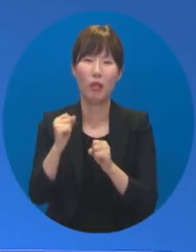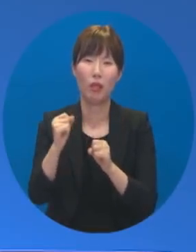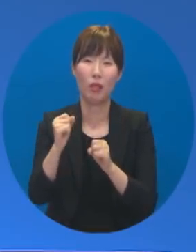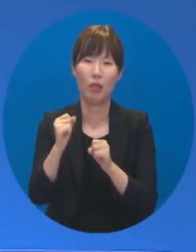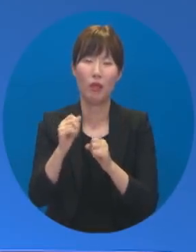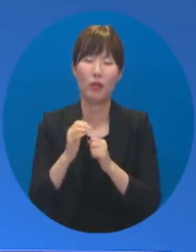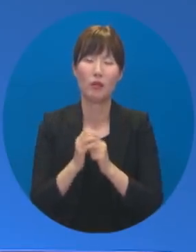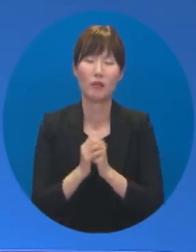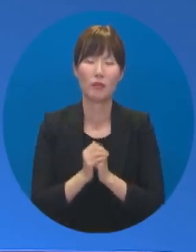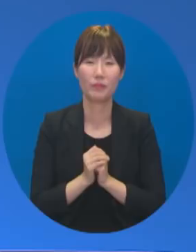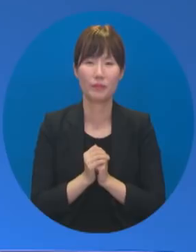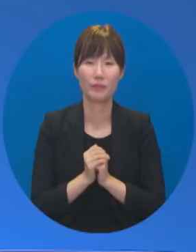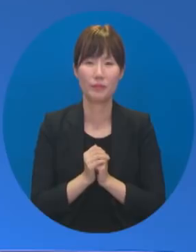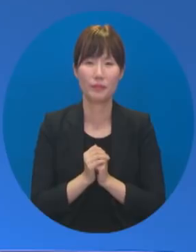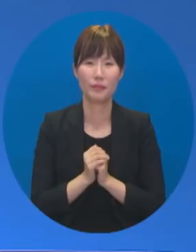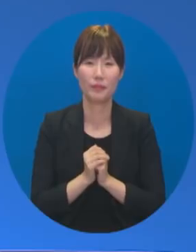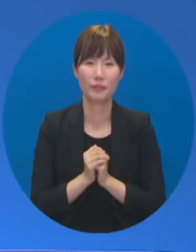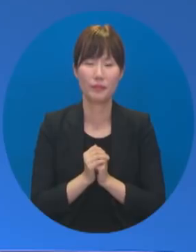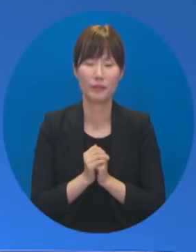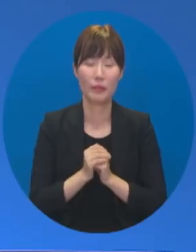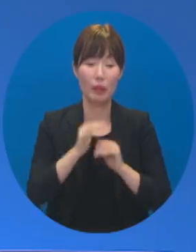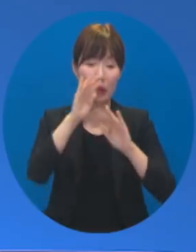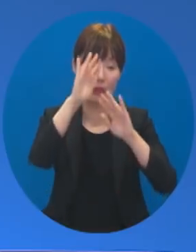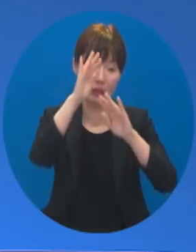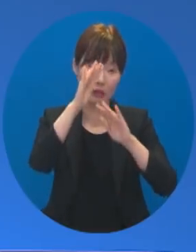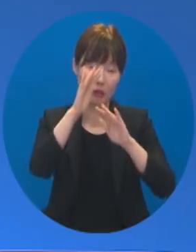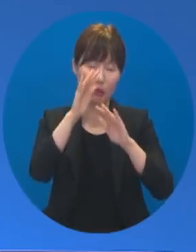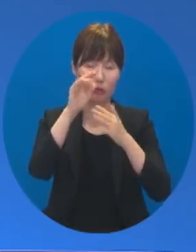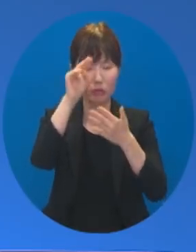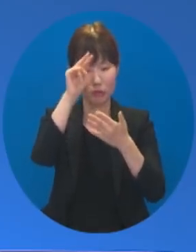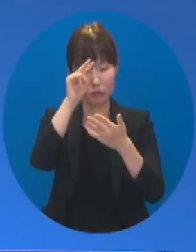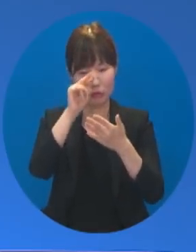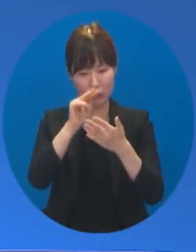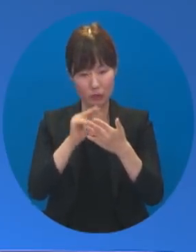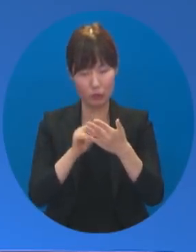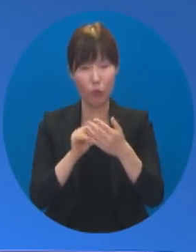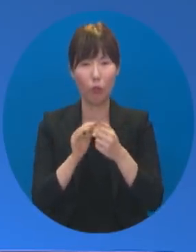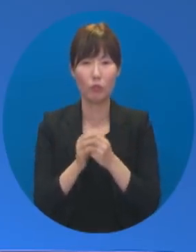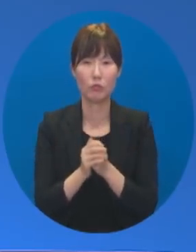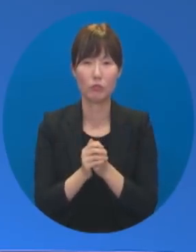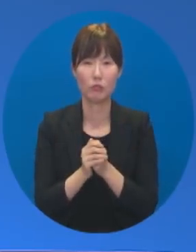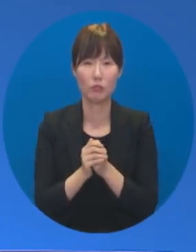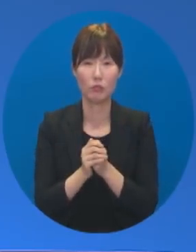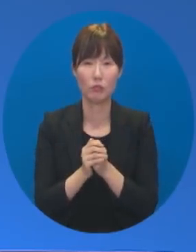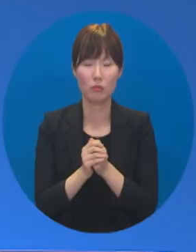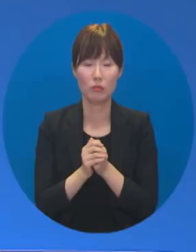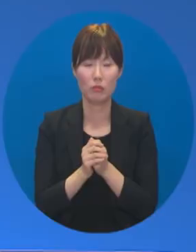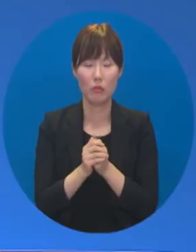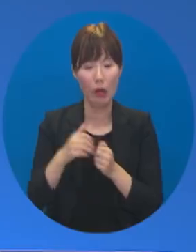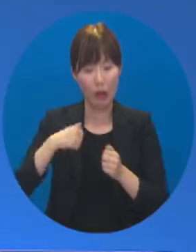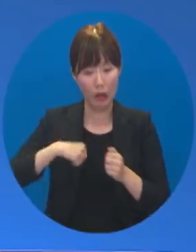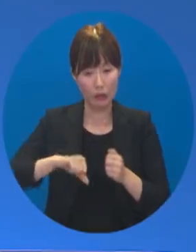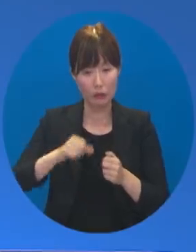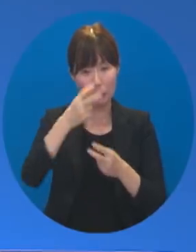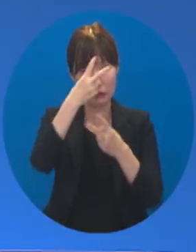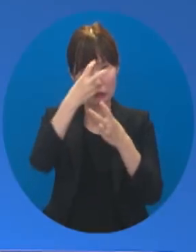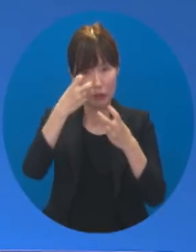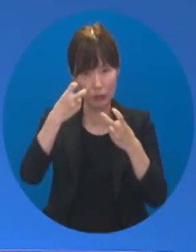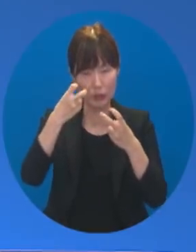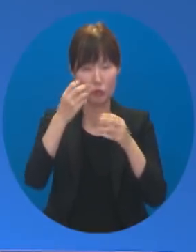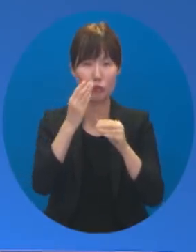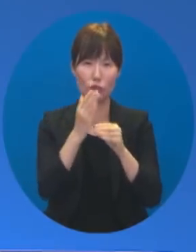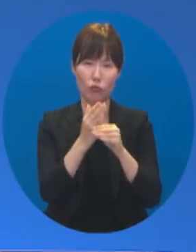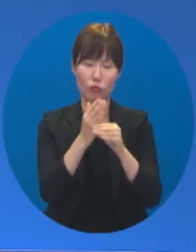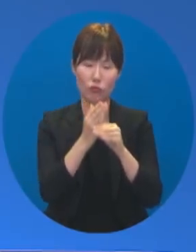그리고 나서 그 내용을 보고 또 원기는 잠을 자고 있었지만 사실 그대로